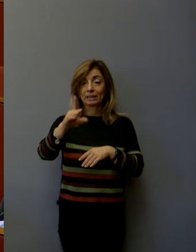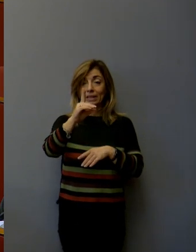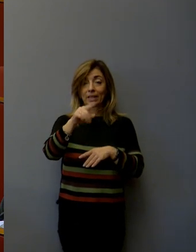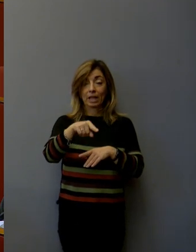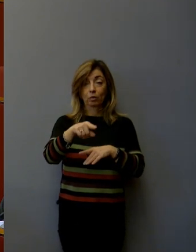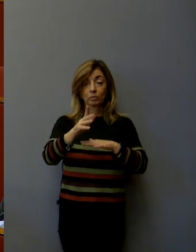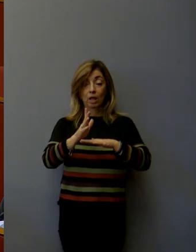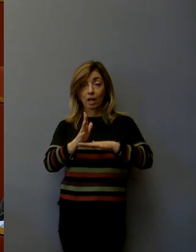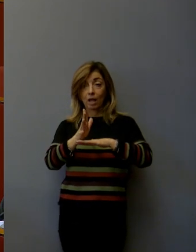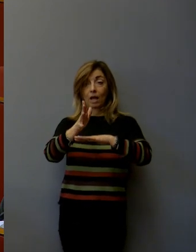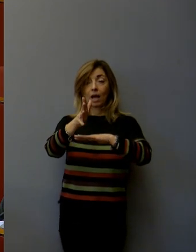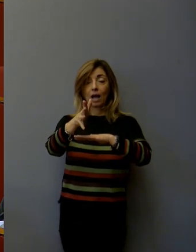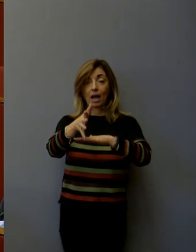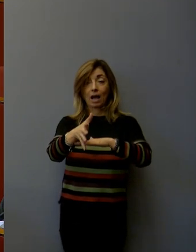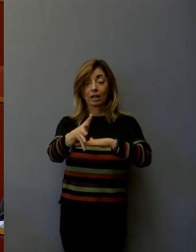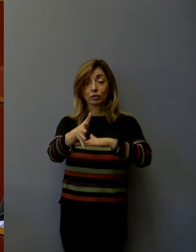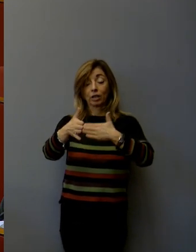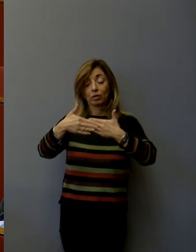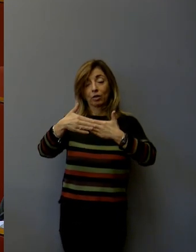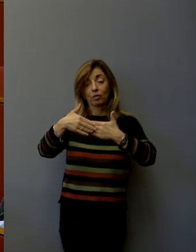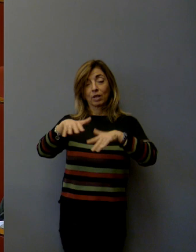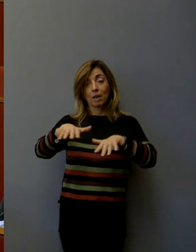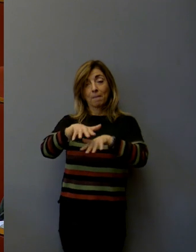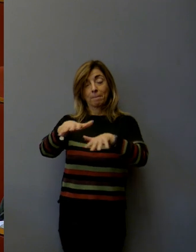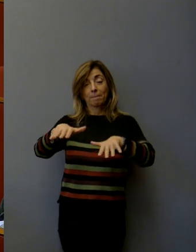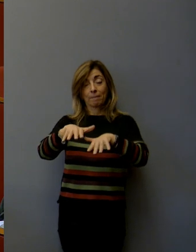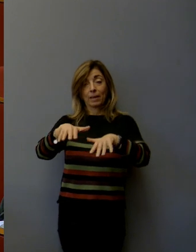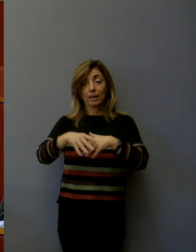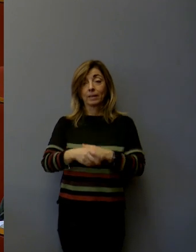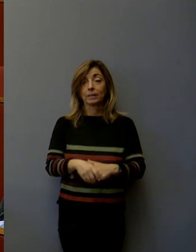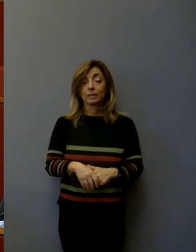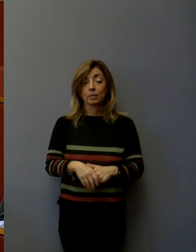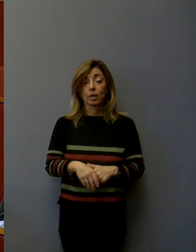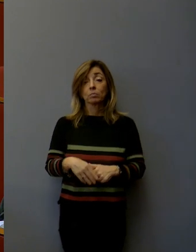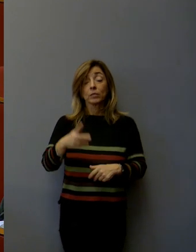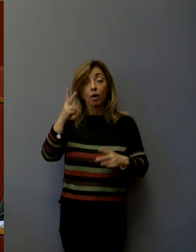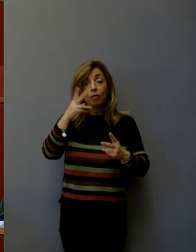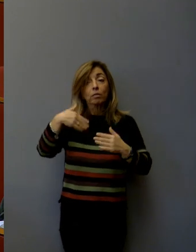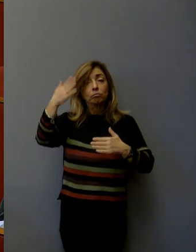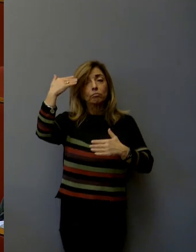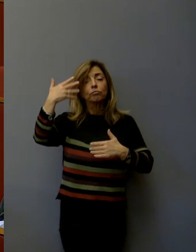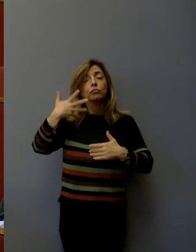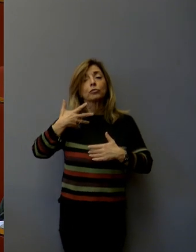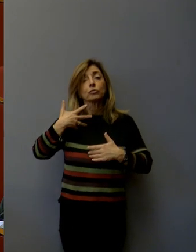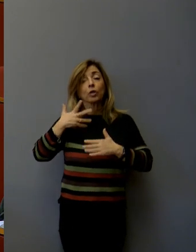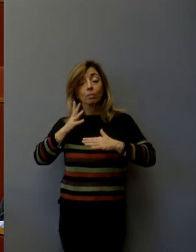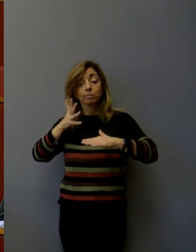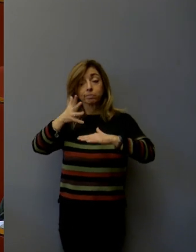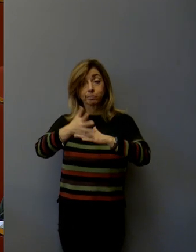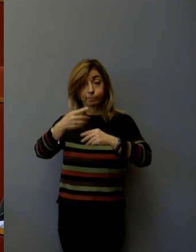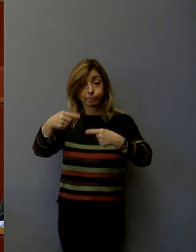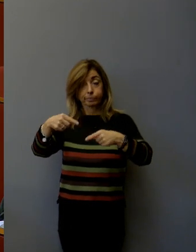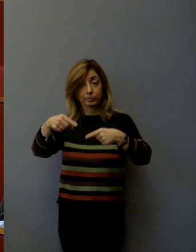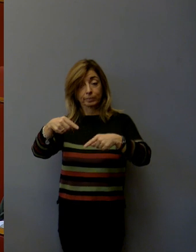e una cesso lato mare e poi era uno degli era l'accesso originario perché perché essendo stata chiusa